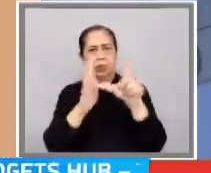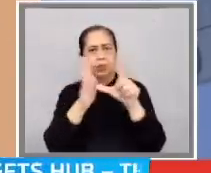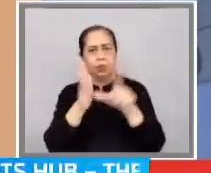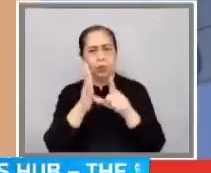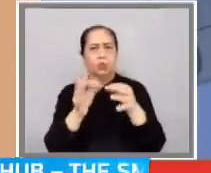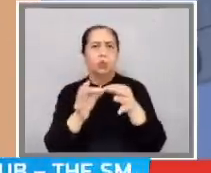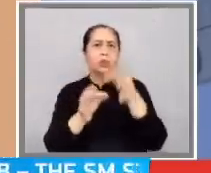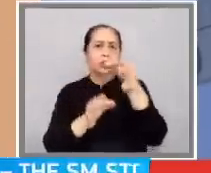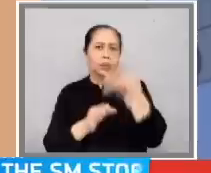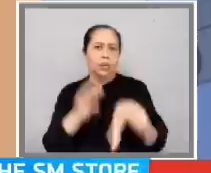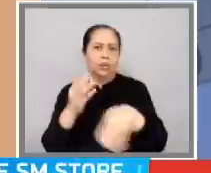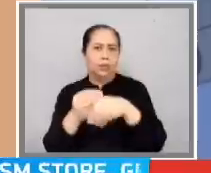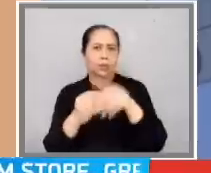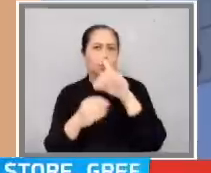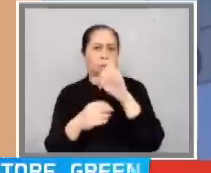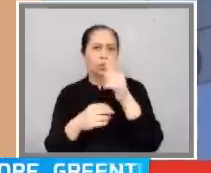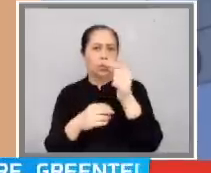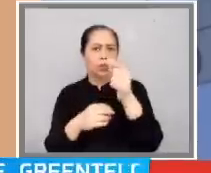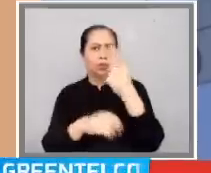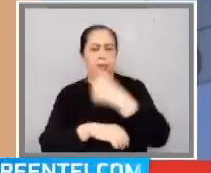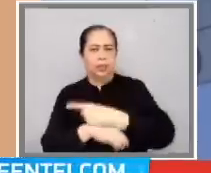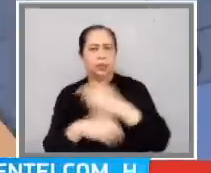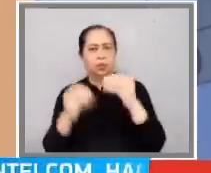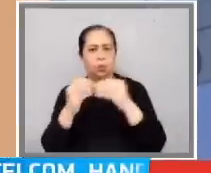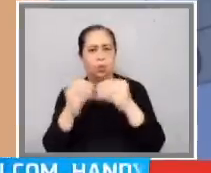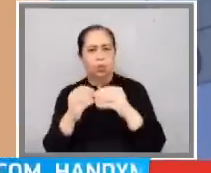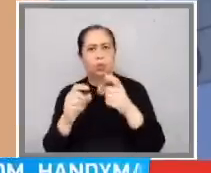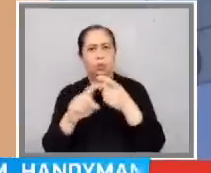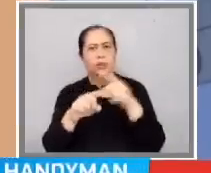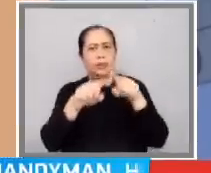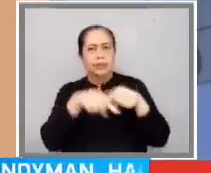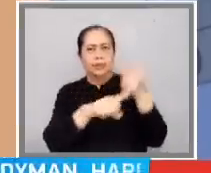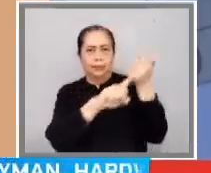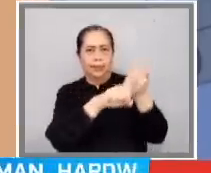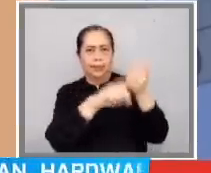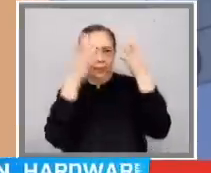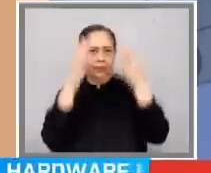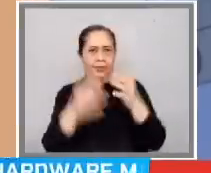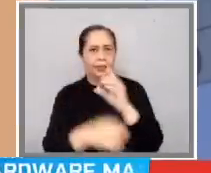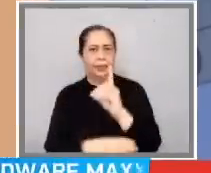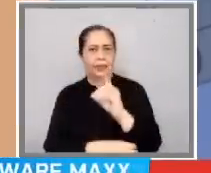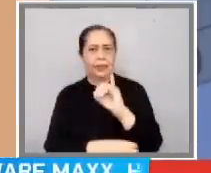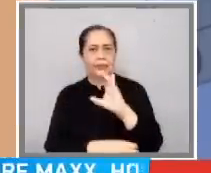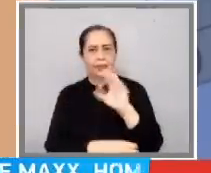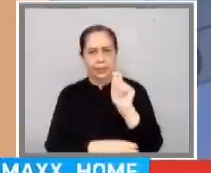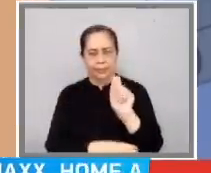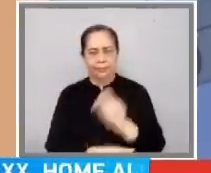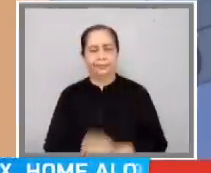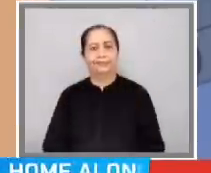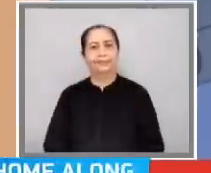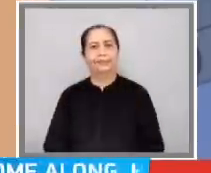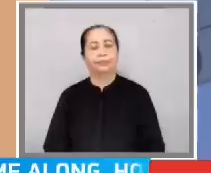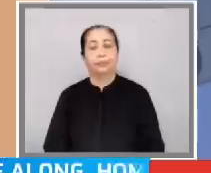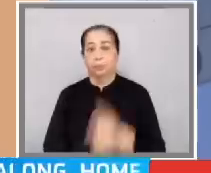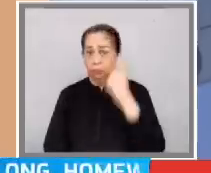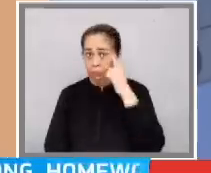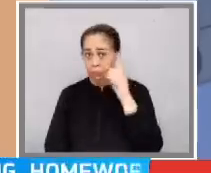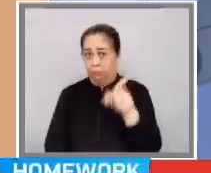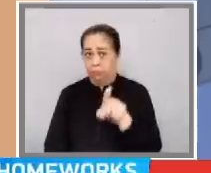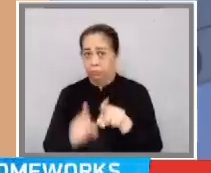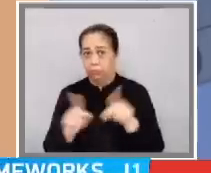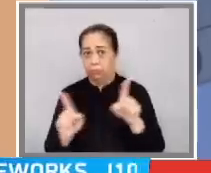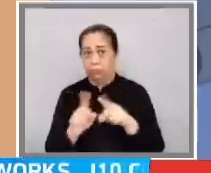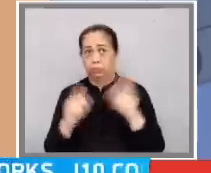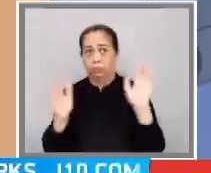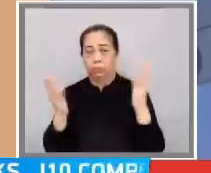na additional 120 days based sa discretion po ng DICT. Mm. Inisip din po ba na magkaroon ng kumbaga parang